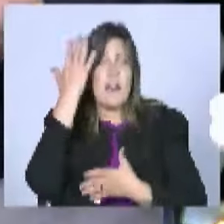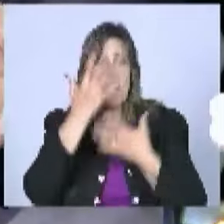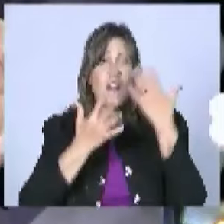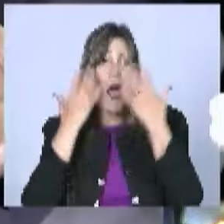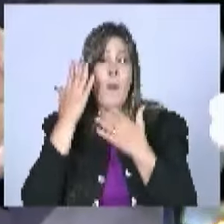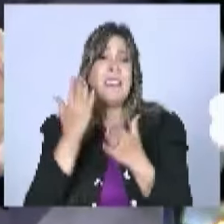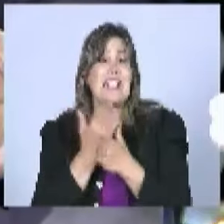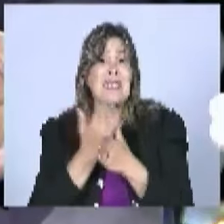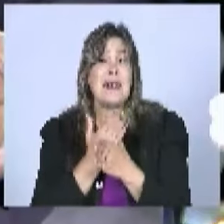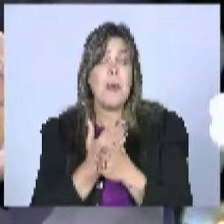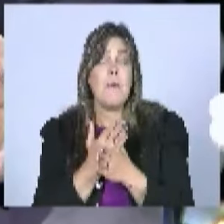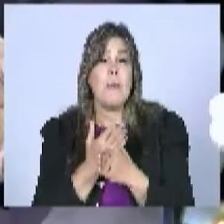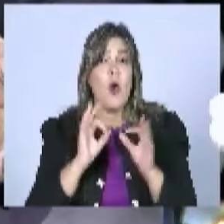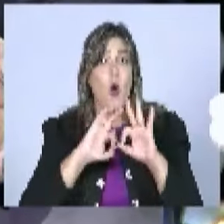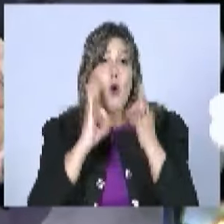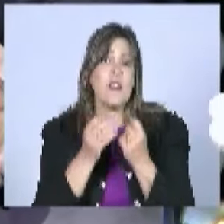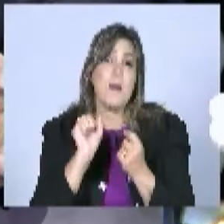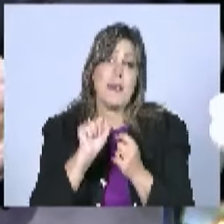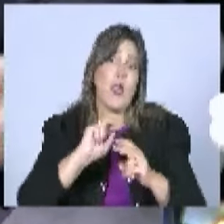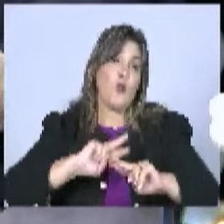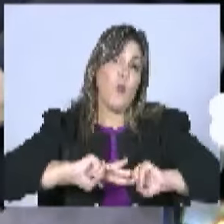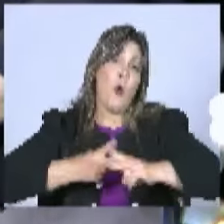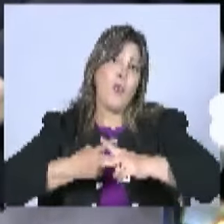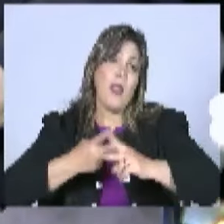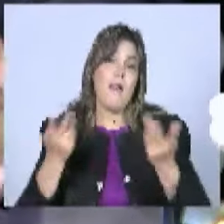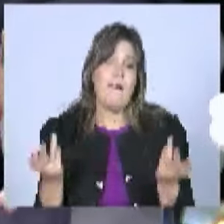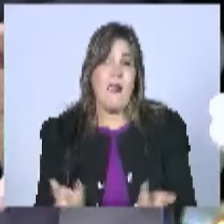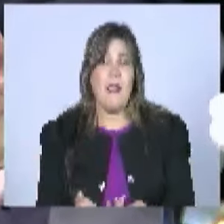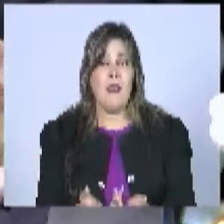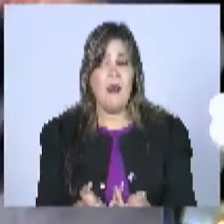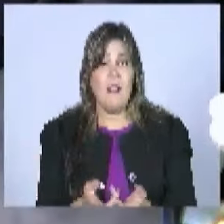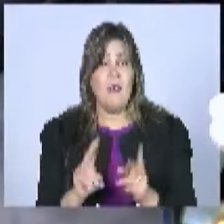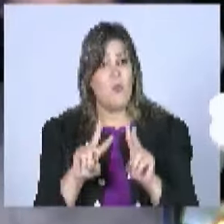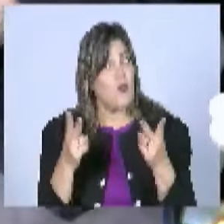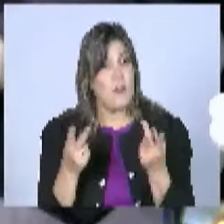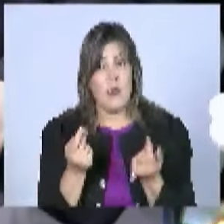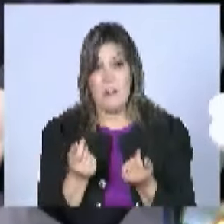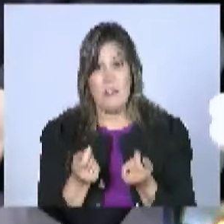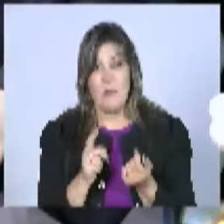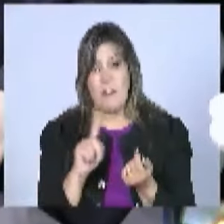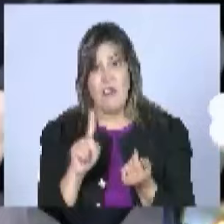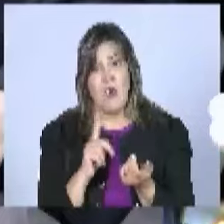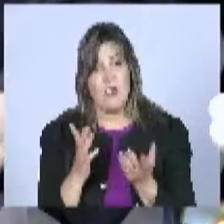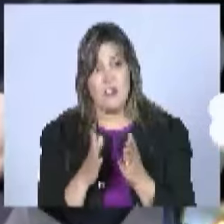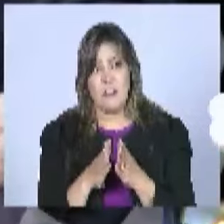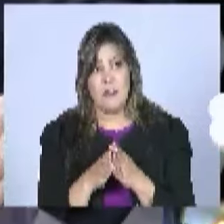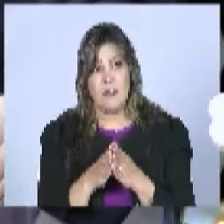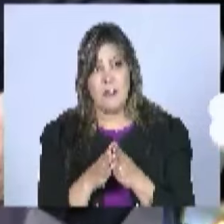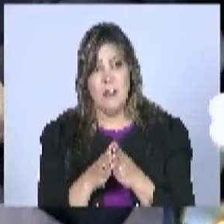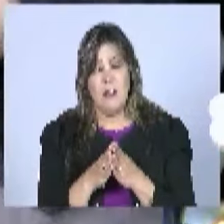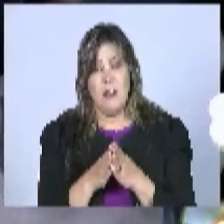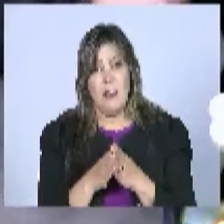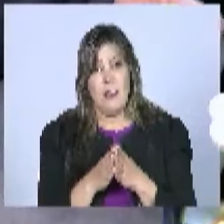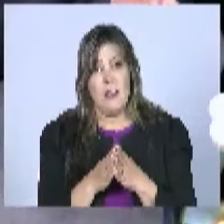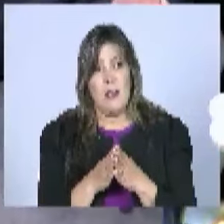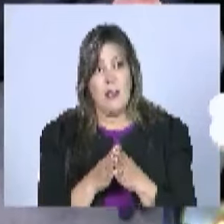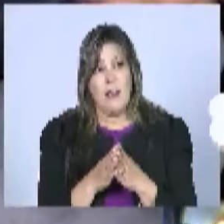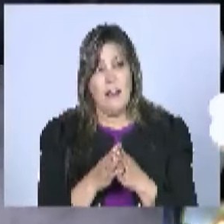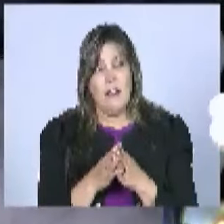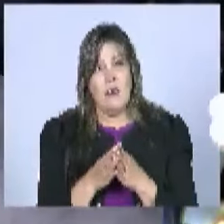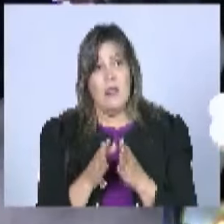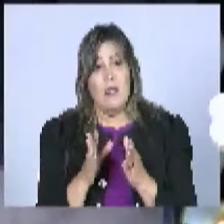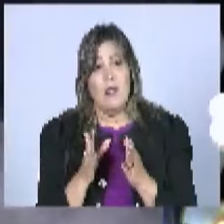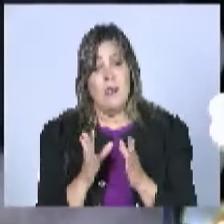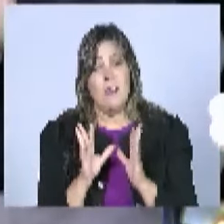عليه كل يوم تفتكري كلامها هياثر عليه الزن هياثر عليه وما فيش حد ما بيغلطش